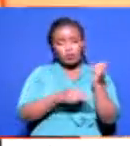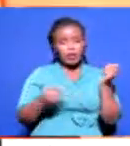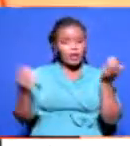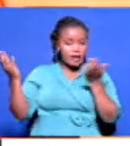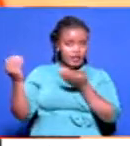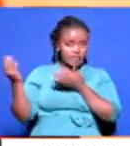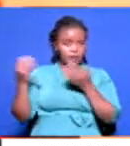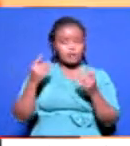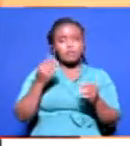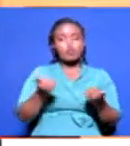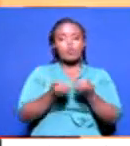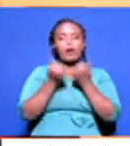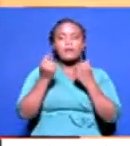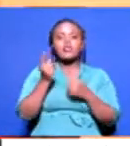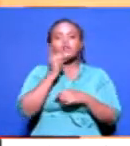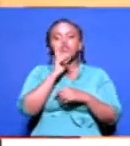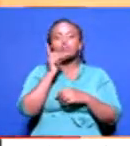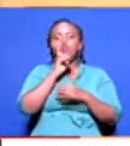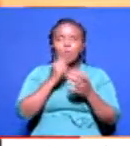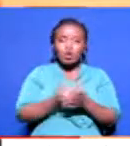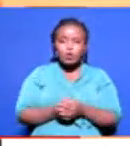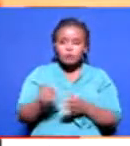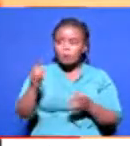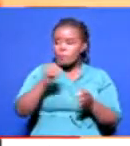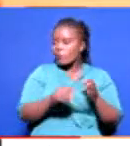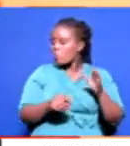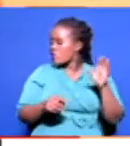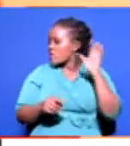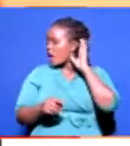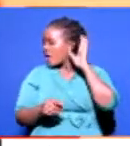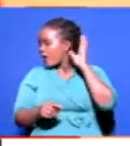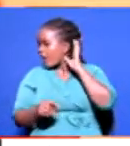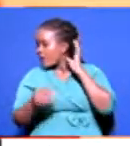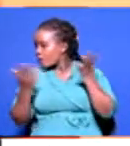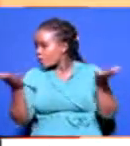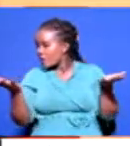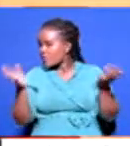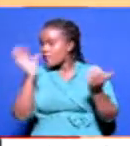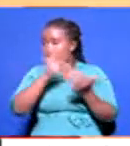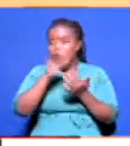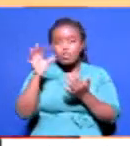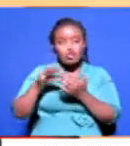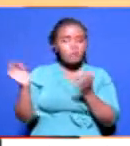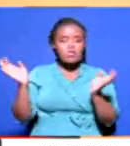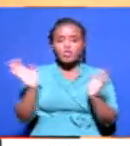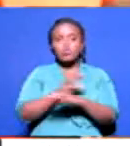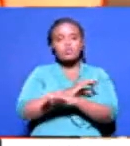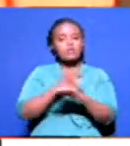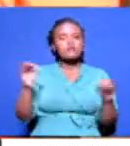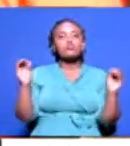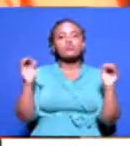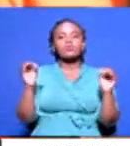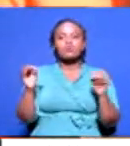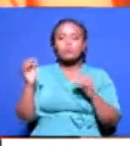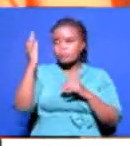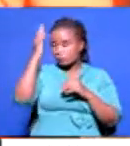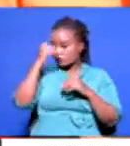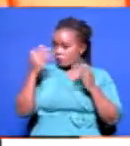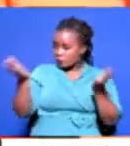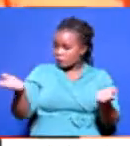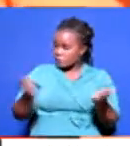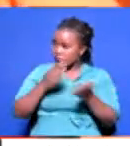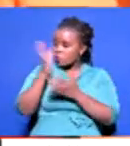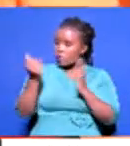kesho. Tumesikia kwamba kutakuwa na nomination, kwa maana jana ilipostiwa kwamba zile vitu ambaye ama